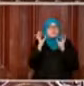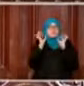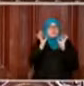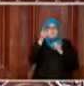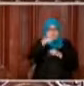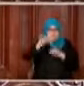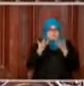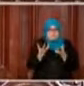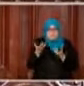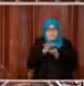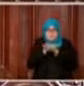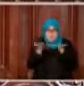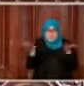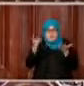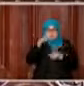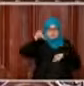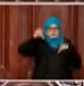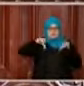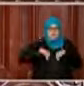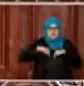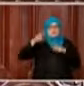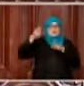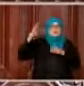بين الحكام والمحكومين،